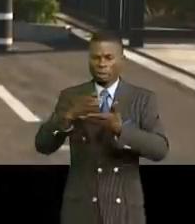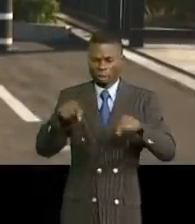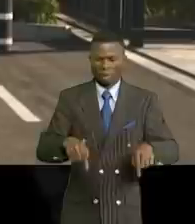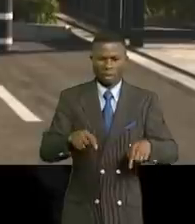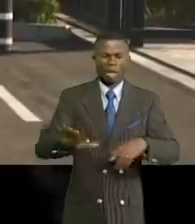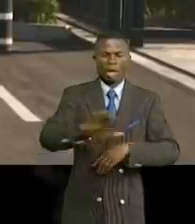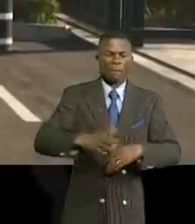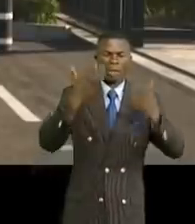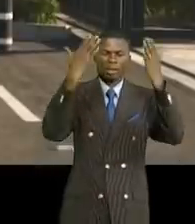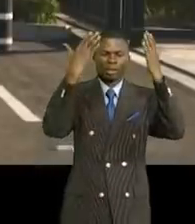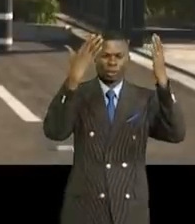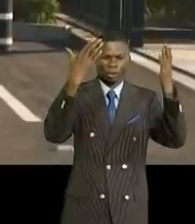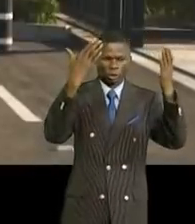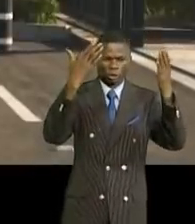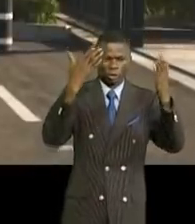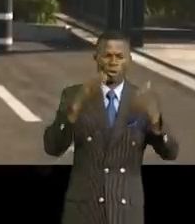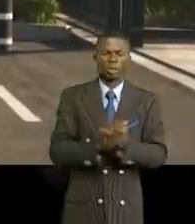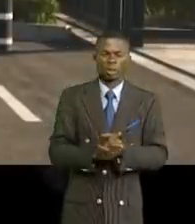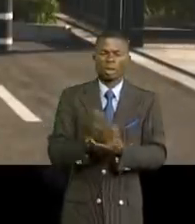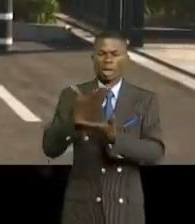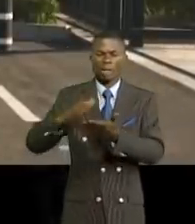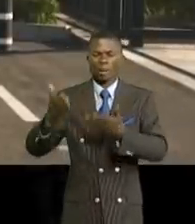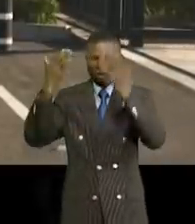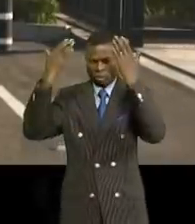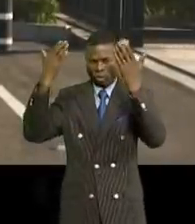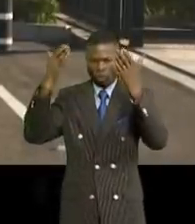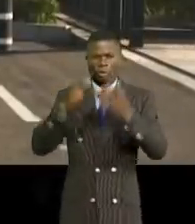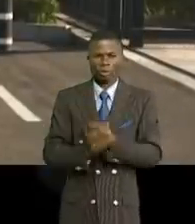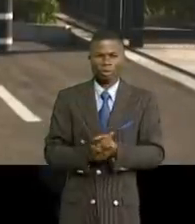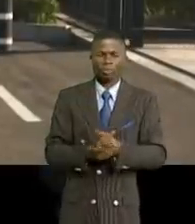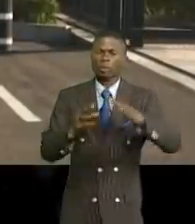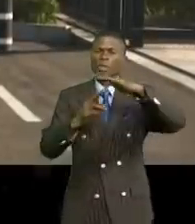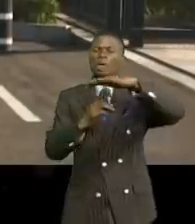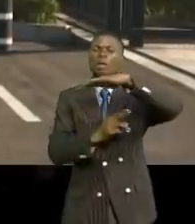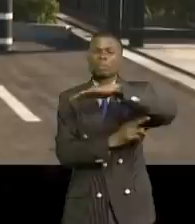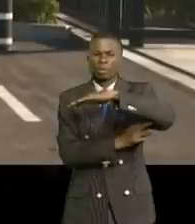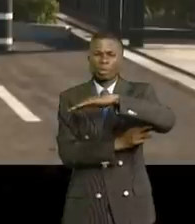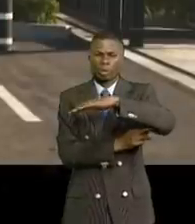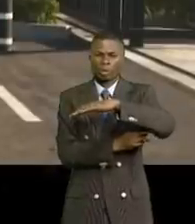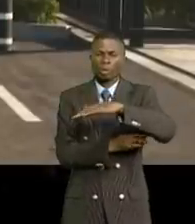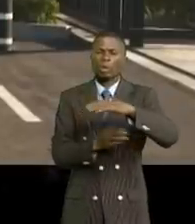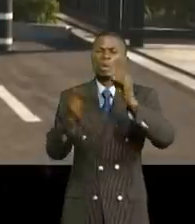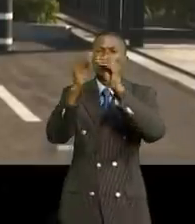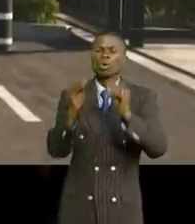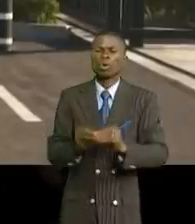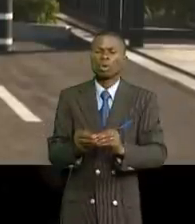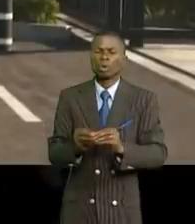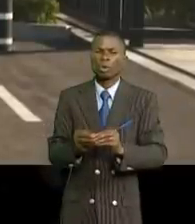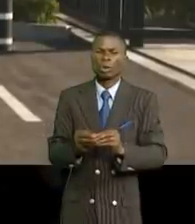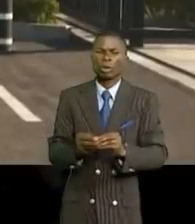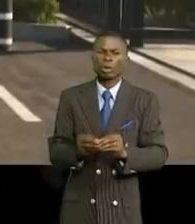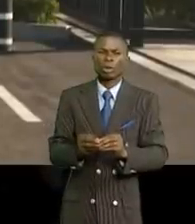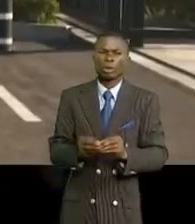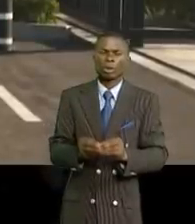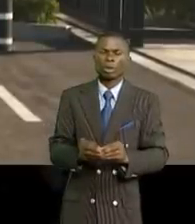en zambie kazuma du parti sambi écoutez le port a coûté plus ou moins 60